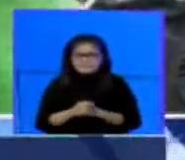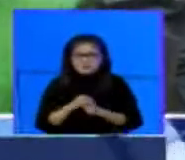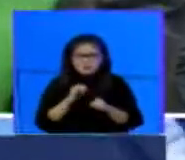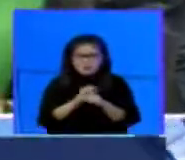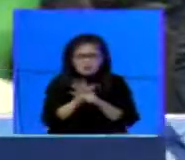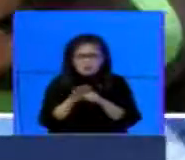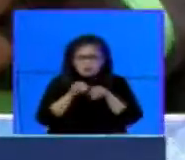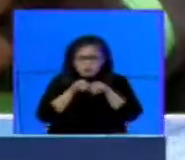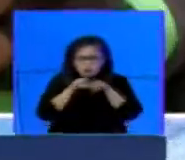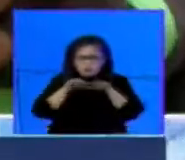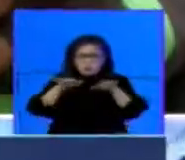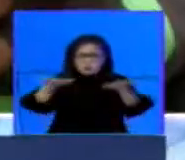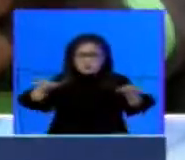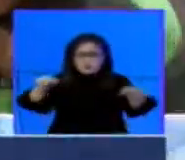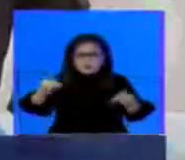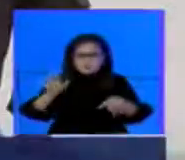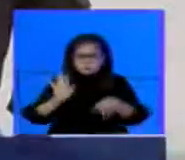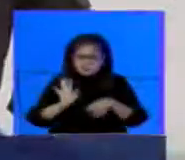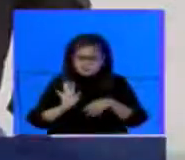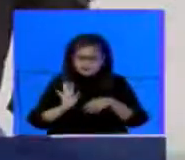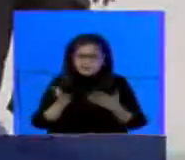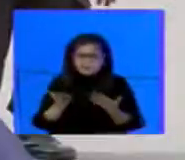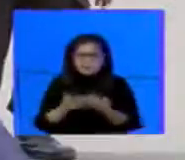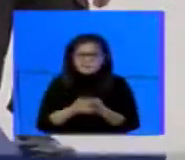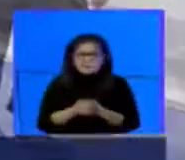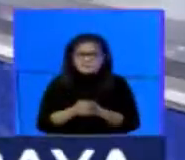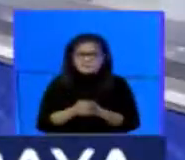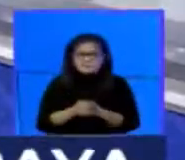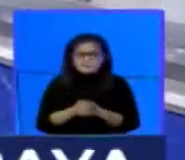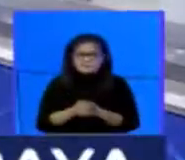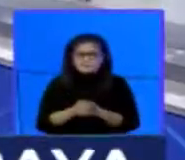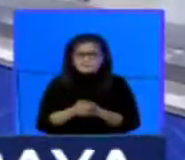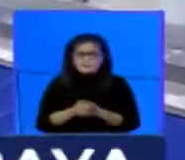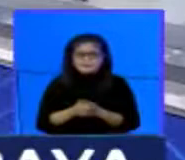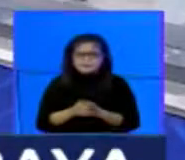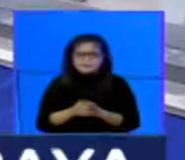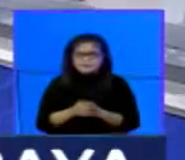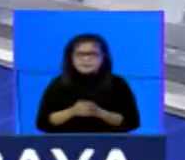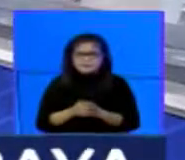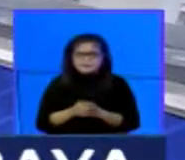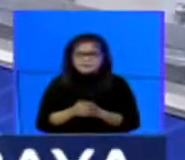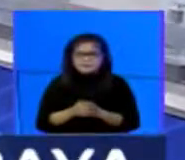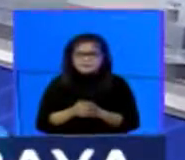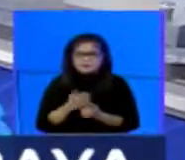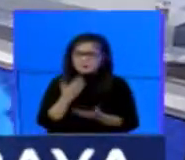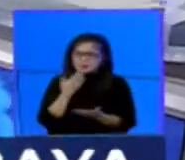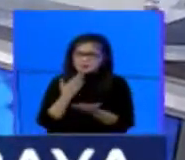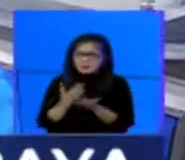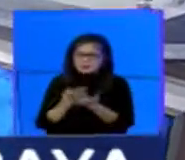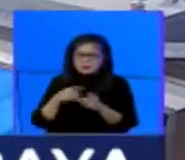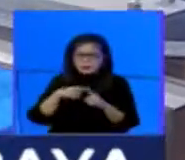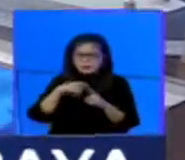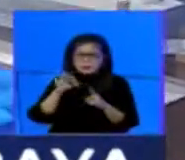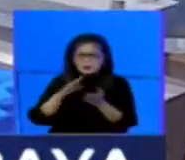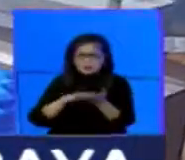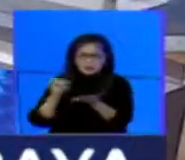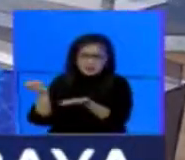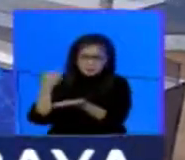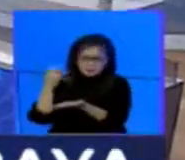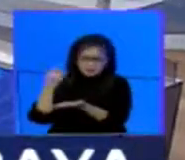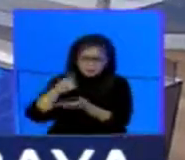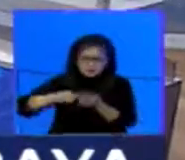Taufik the promised kebalikan dari studio Ya baik oke adisandi langsung dari Bundaran Waru Sidoarjo Kami tunggu terus